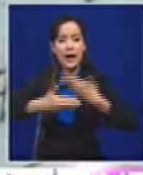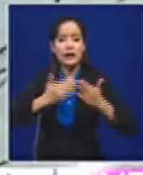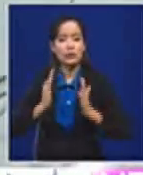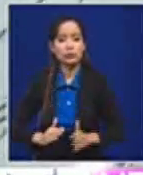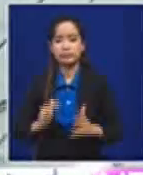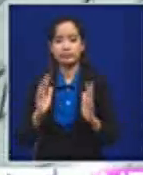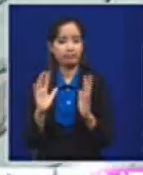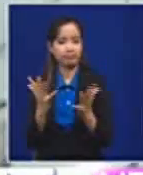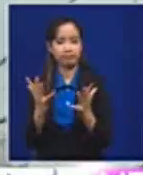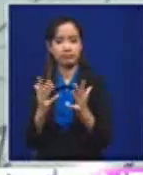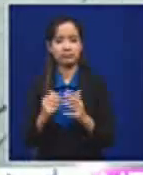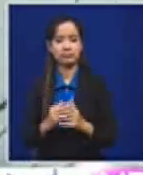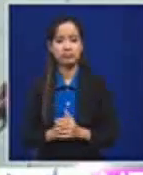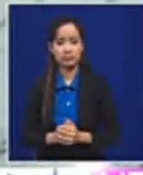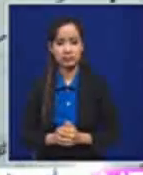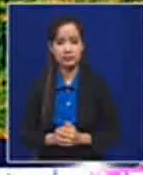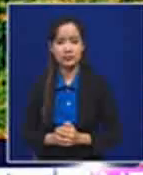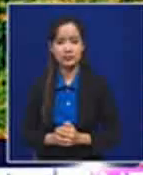ง